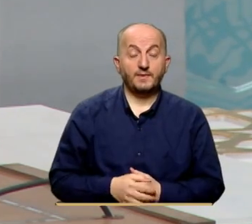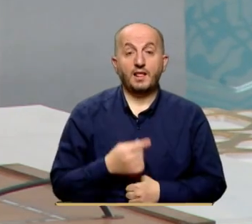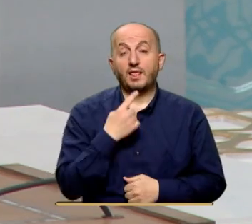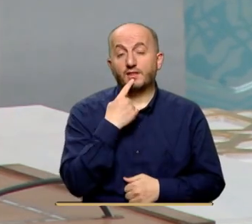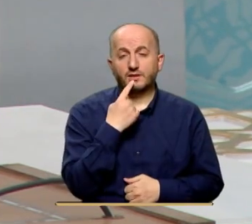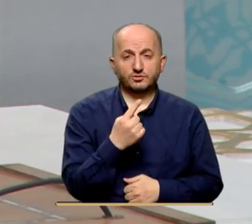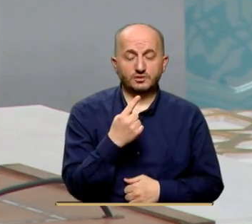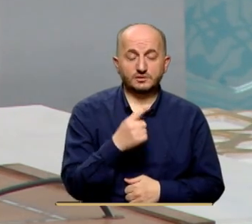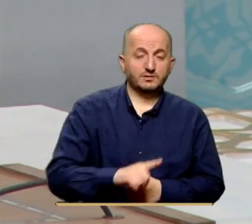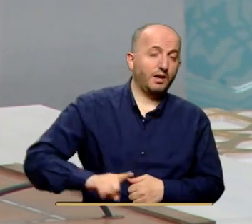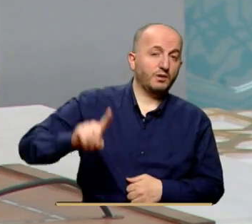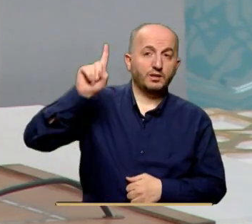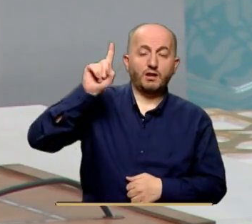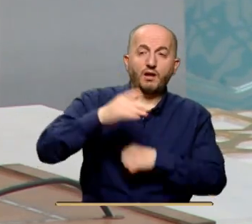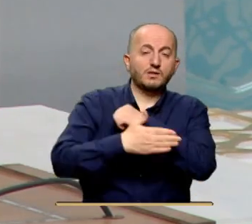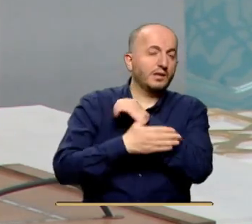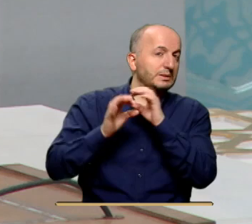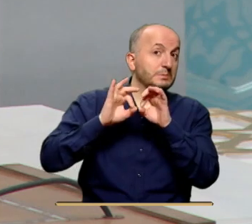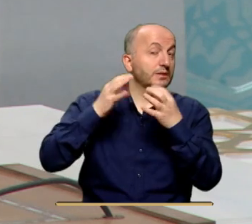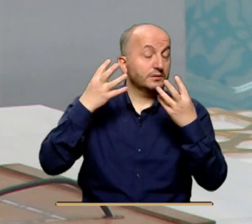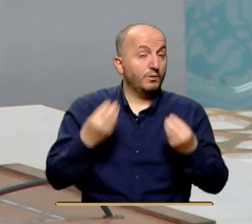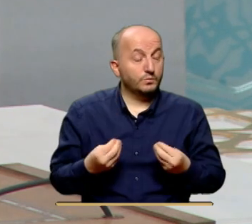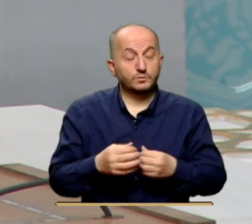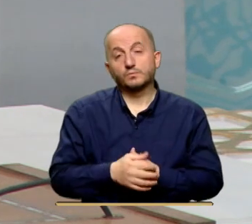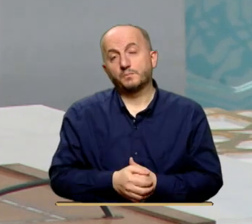Diyeceksiniz ki kulun Allah'a yardımı nasıl olur?